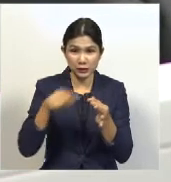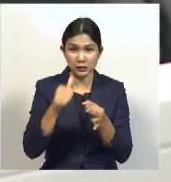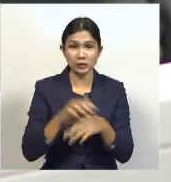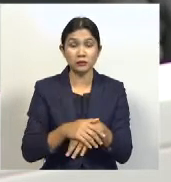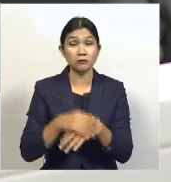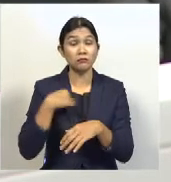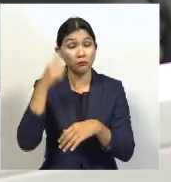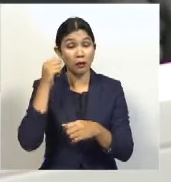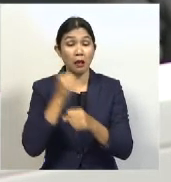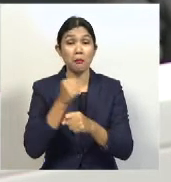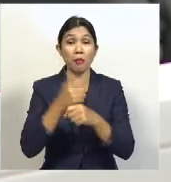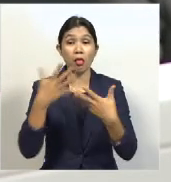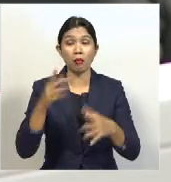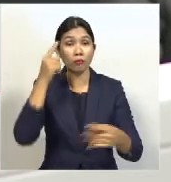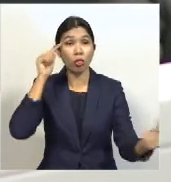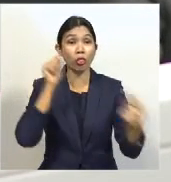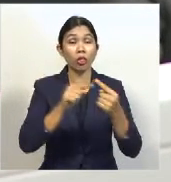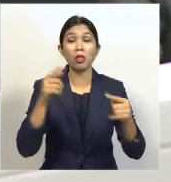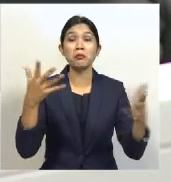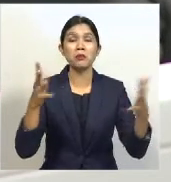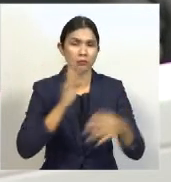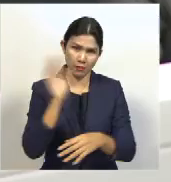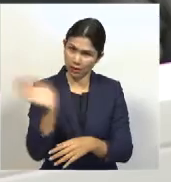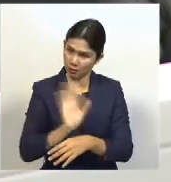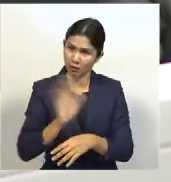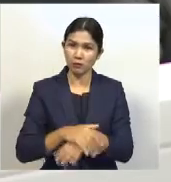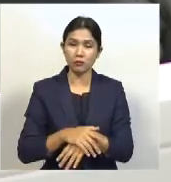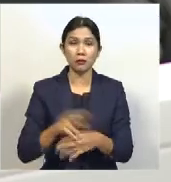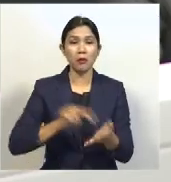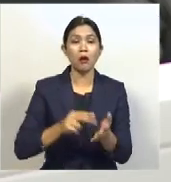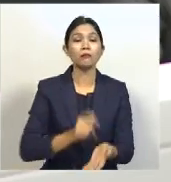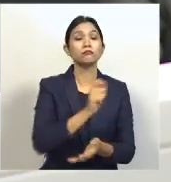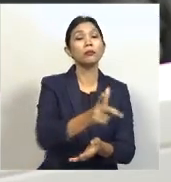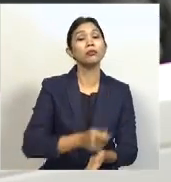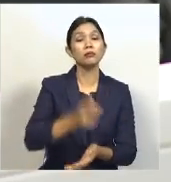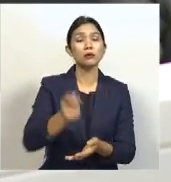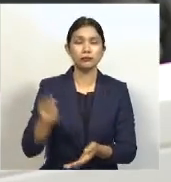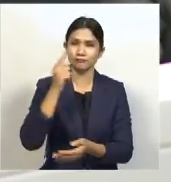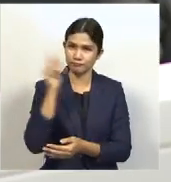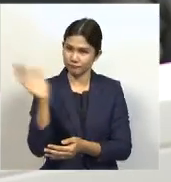ใช่ออกมาอย่างไร้เป้าหมายไม่ใช่ออกมาแจกเงิน